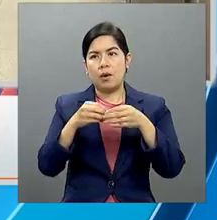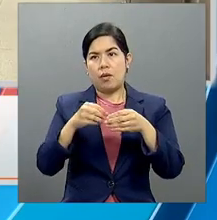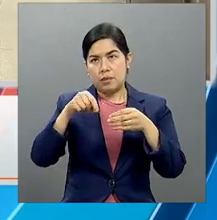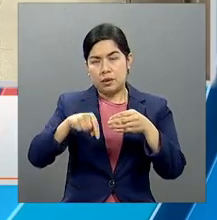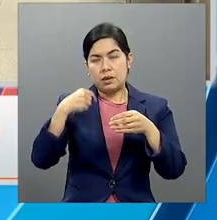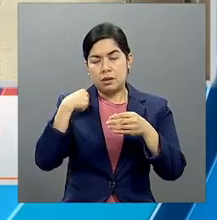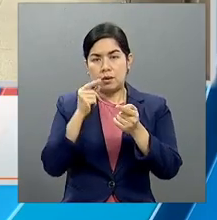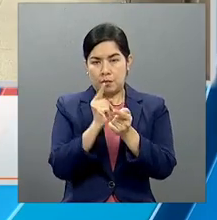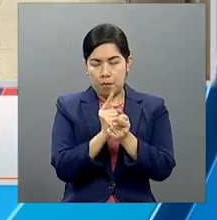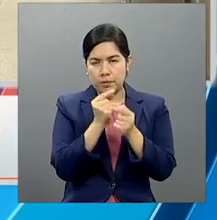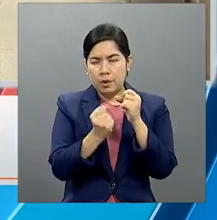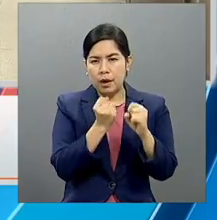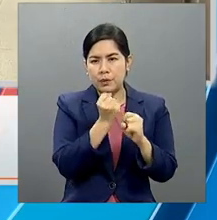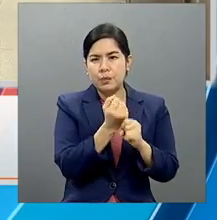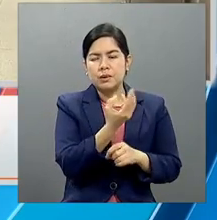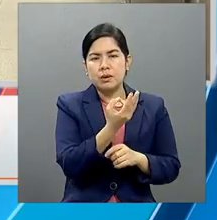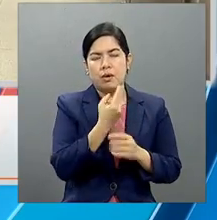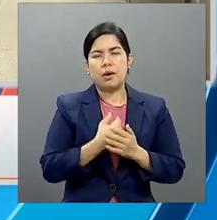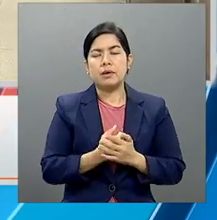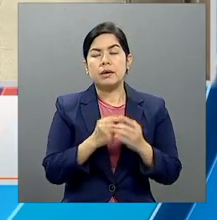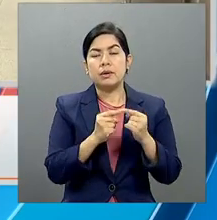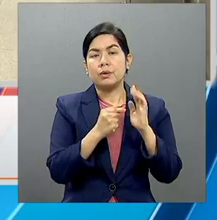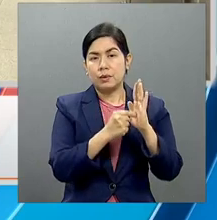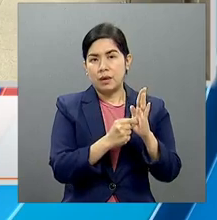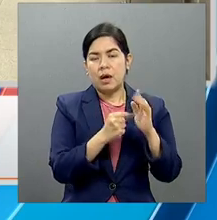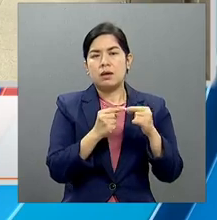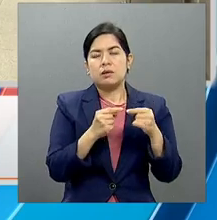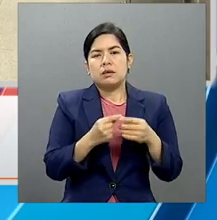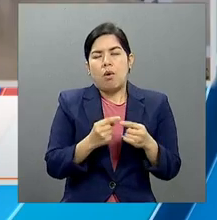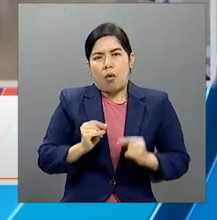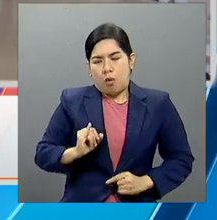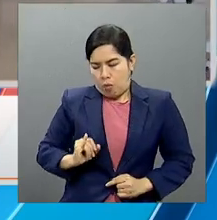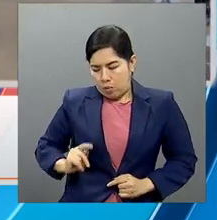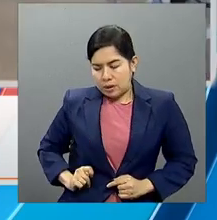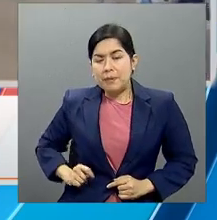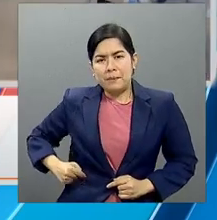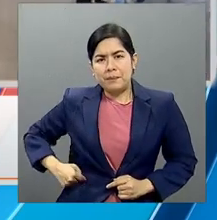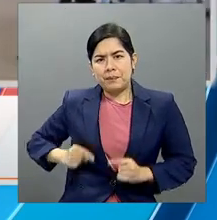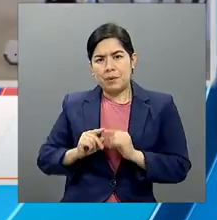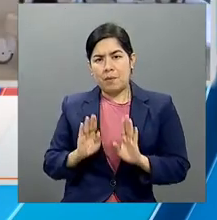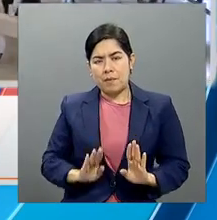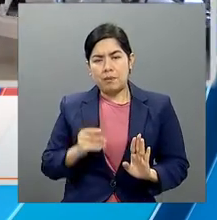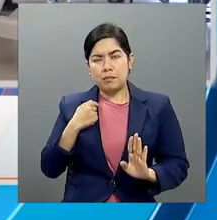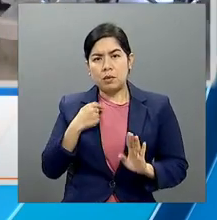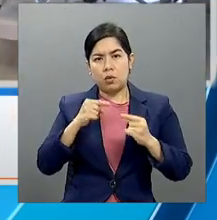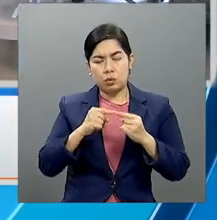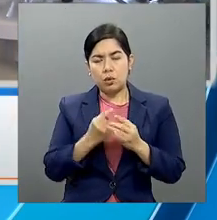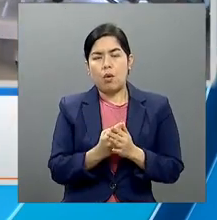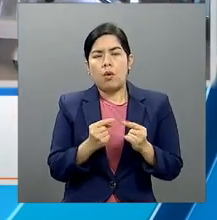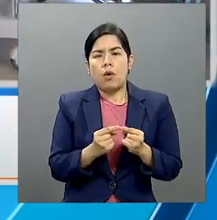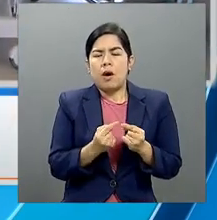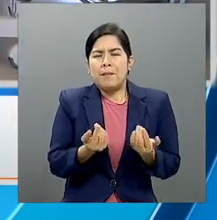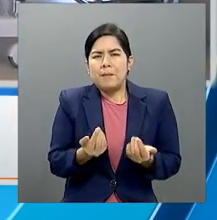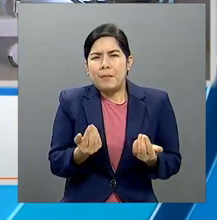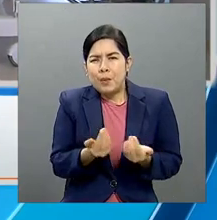ที่น้อยนะครับอย่างเช่นโรคไตถุงน้ำนะครับอันนี้ก็จะตรวจพบโดยกุมารแพทย์นะครับสำหรับชนิด